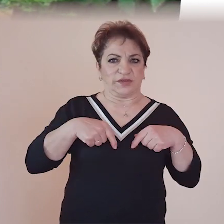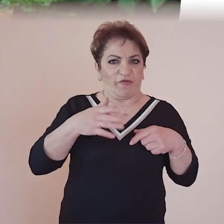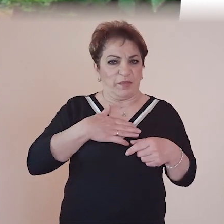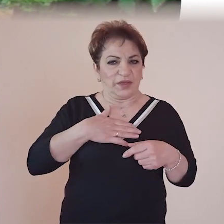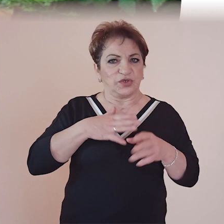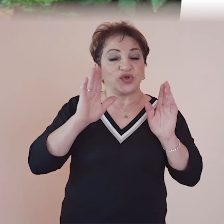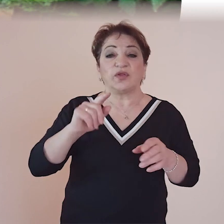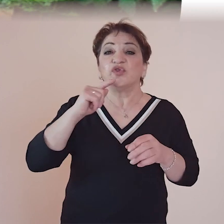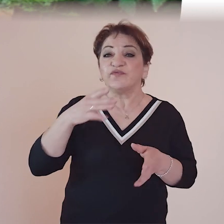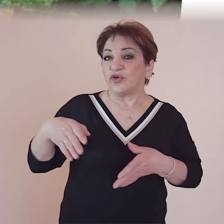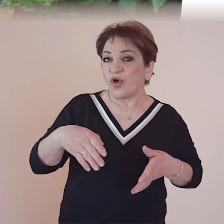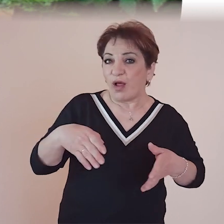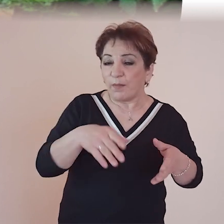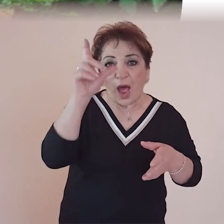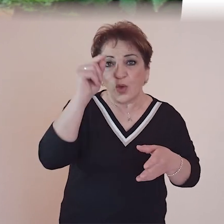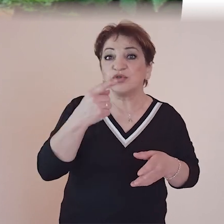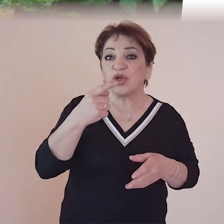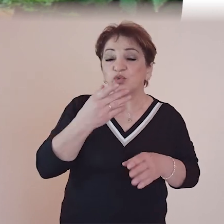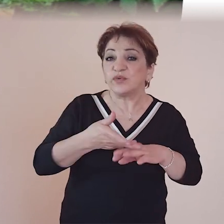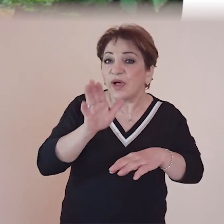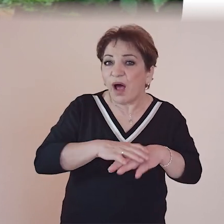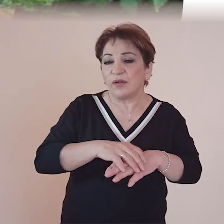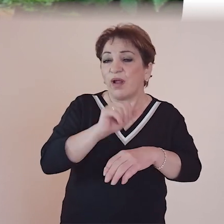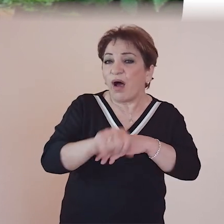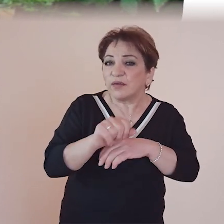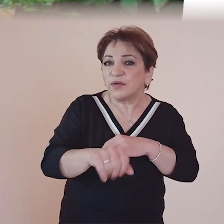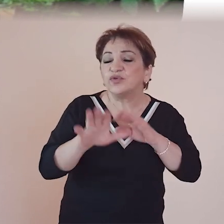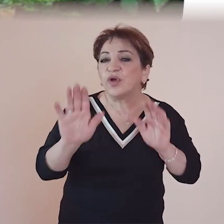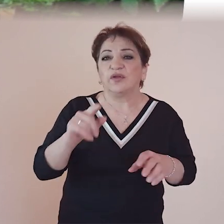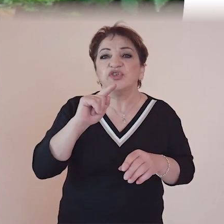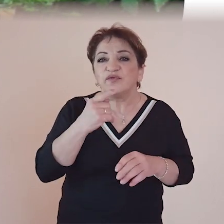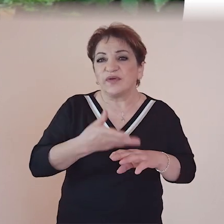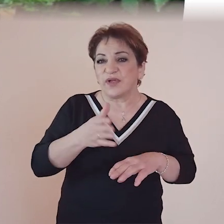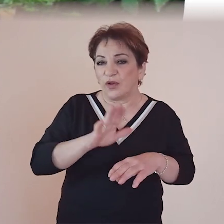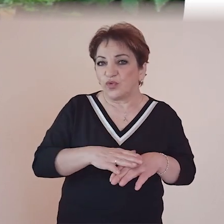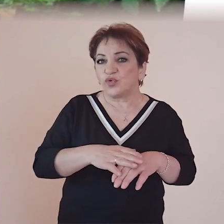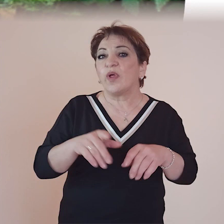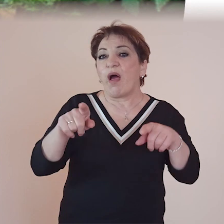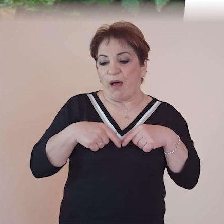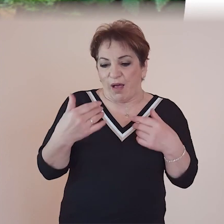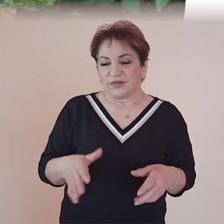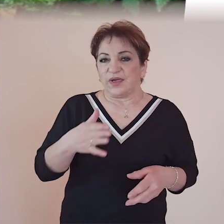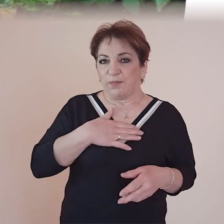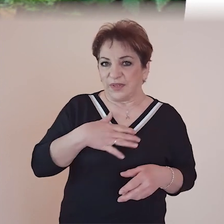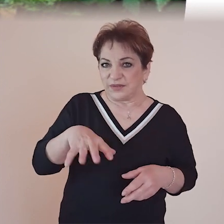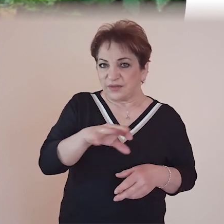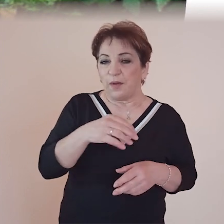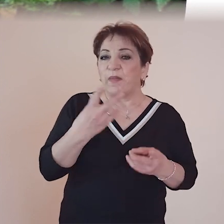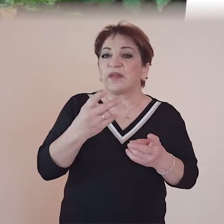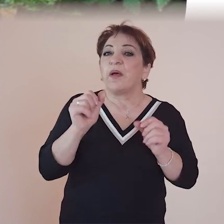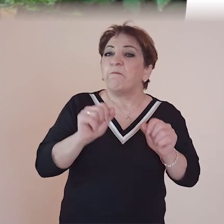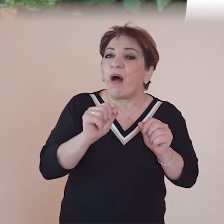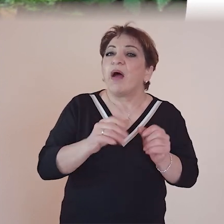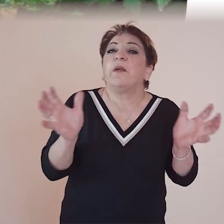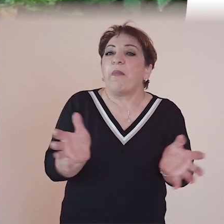ճանապար է անցել, եվ հաղթարել ու շուատ դրվարություններ հասել է մեզ, և պետք է պահել այն,